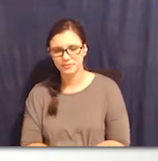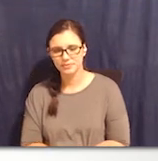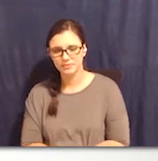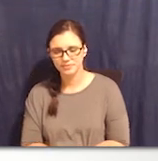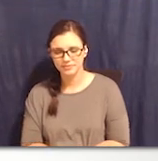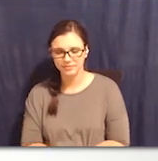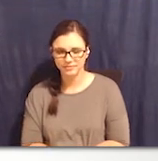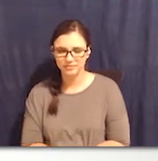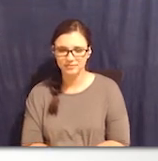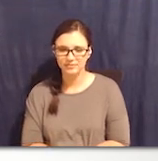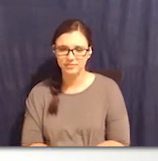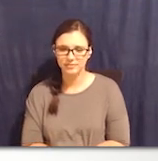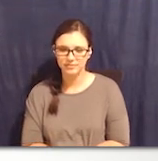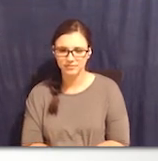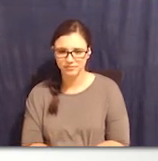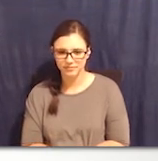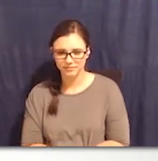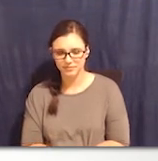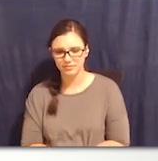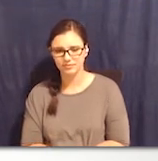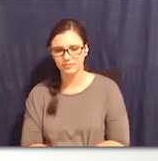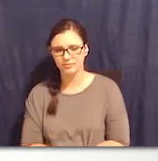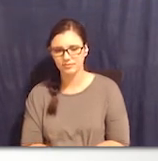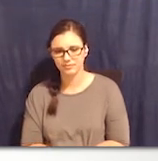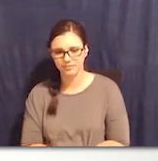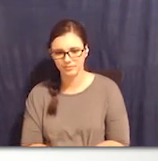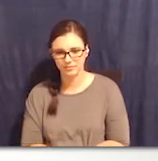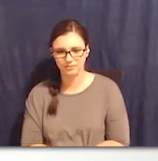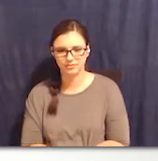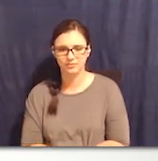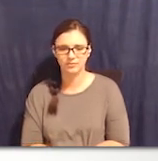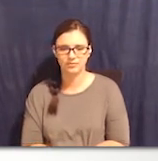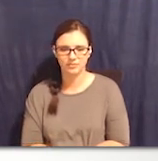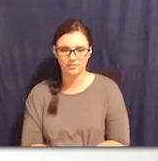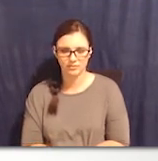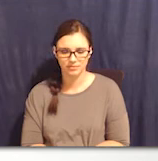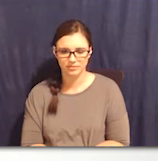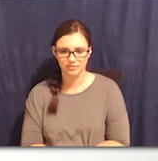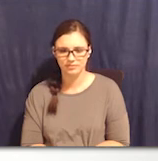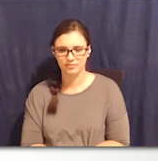부딪히는 파도 소리 배를